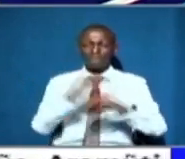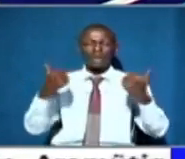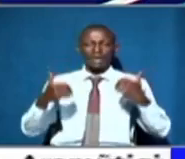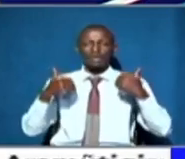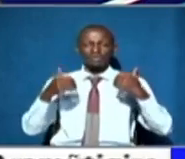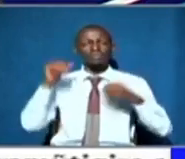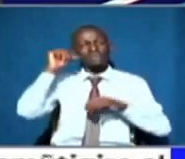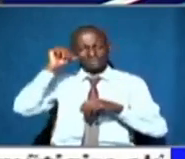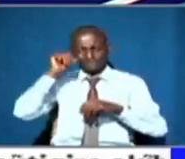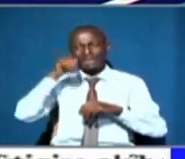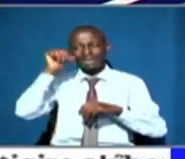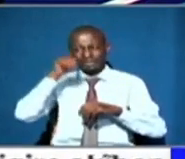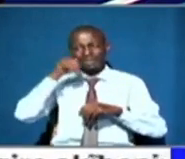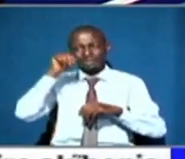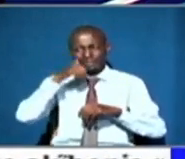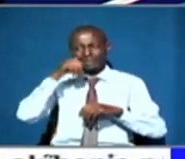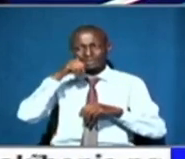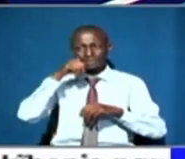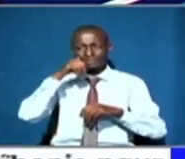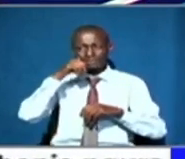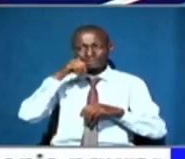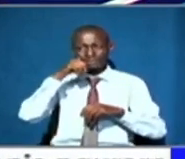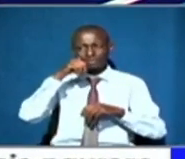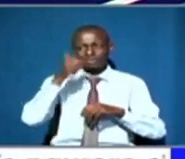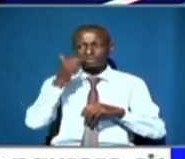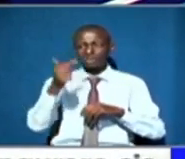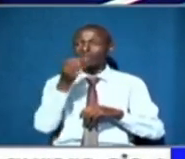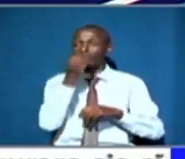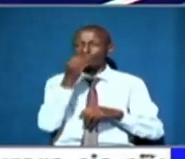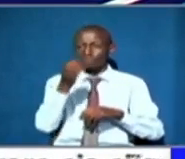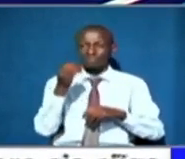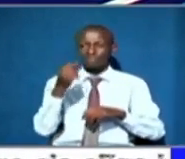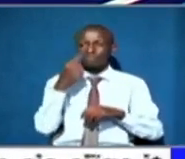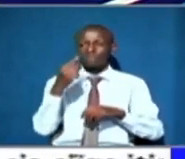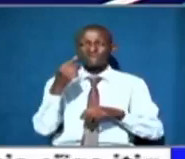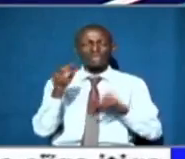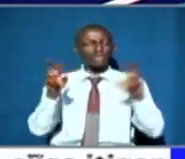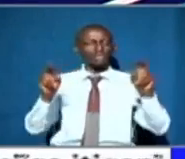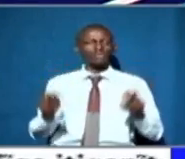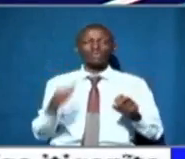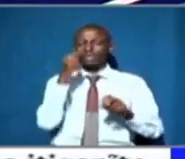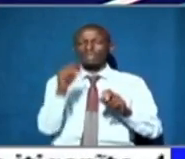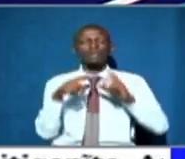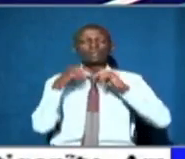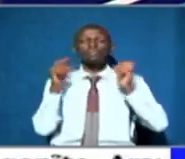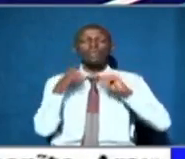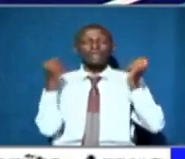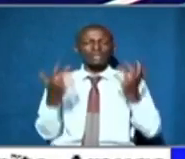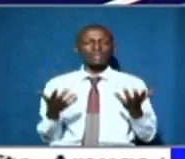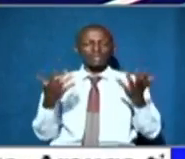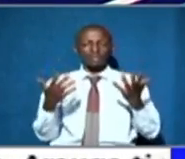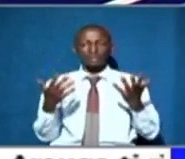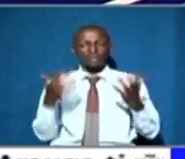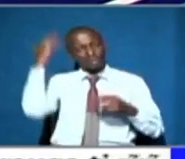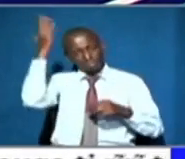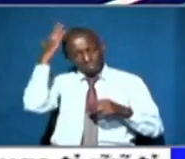acio tondu ndirari kuo ri watu kandi gukuriyo ndiraruga madauga pana ndirwasha mutungateri ndiramenyo nituramenyo